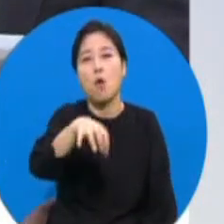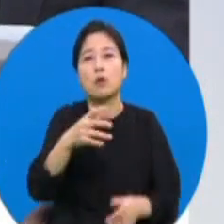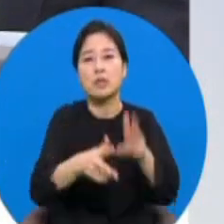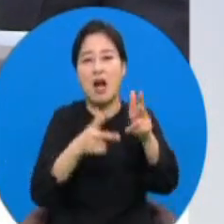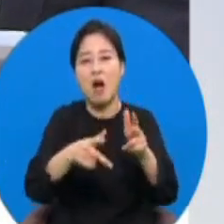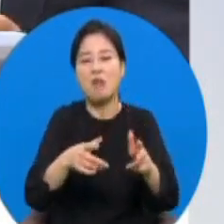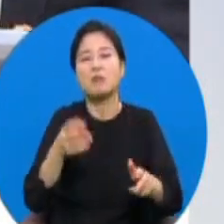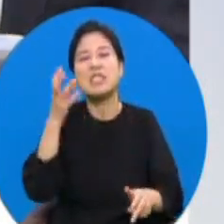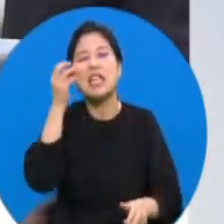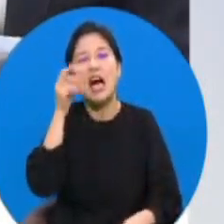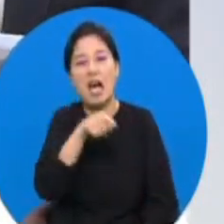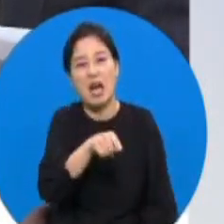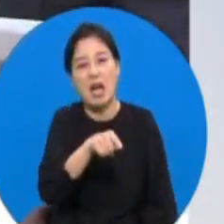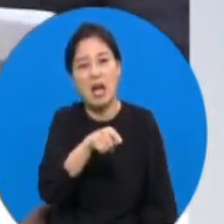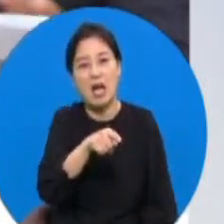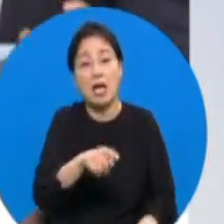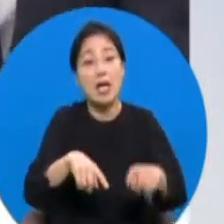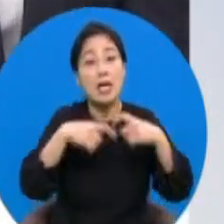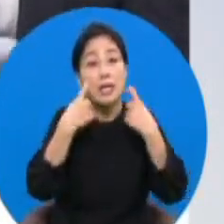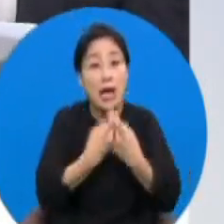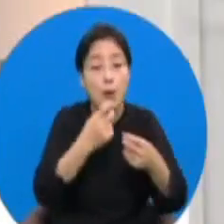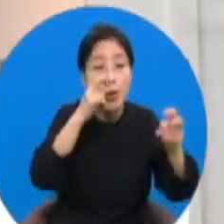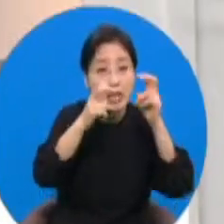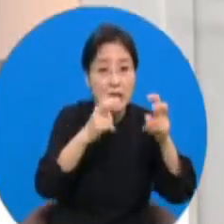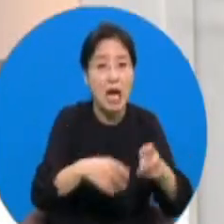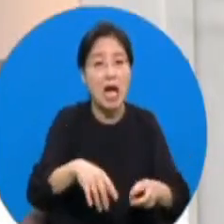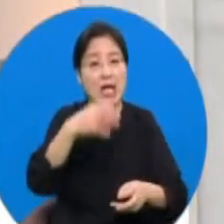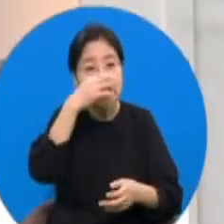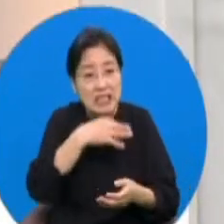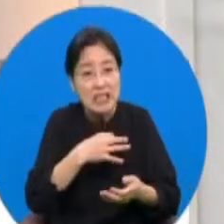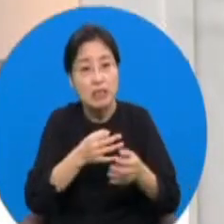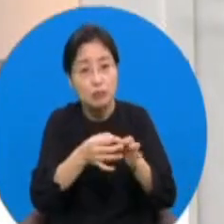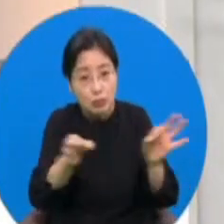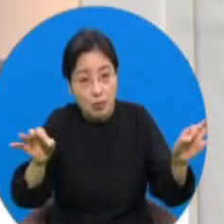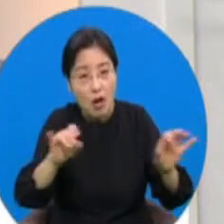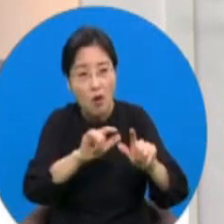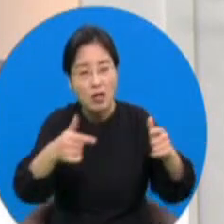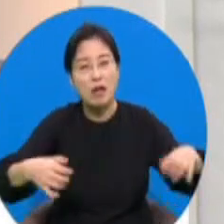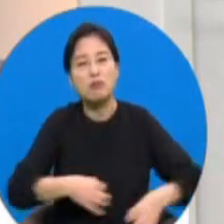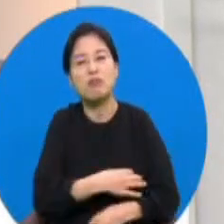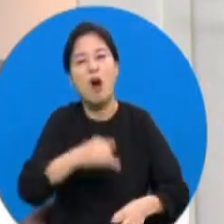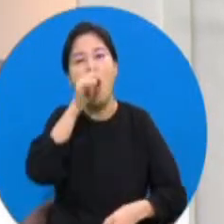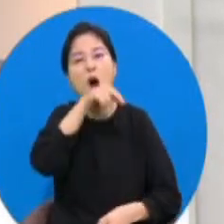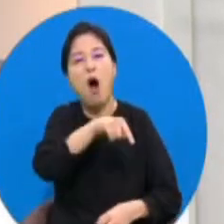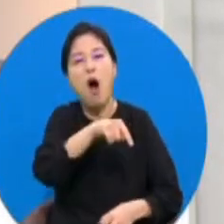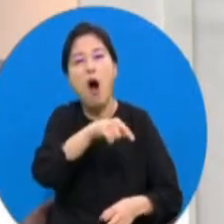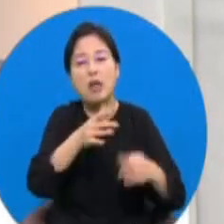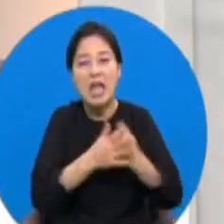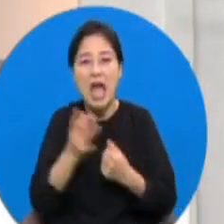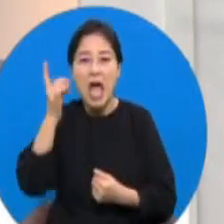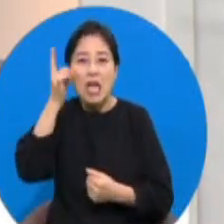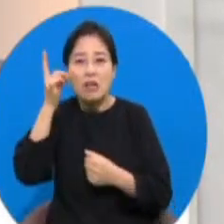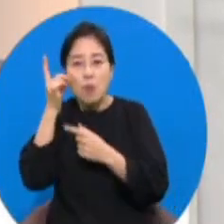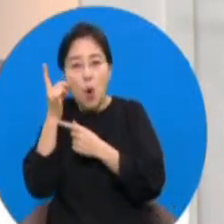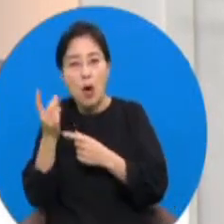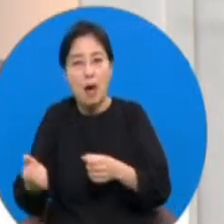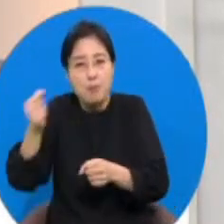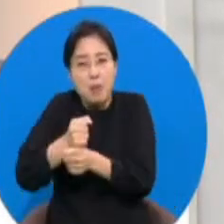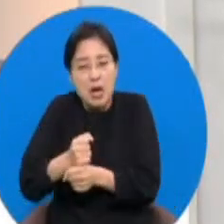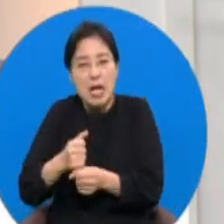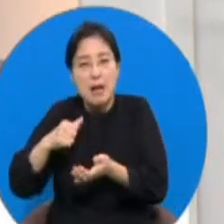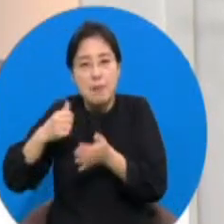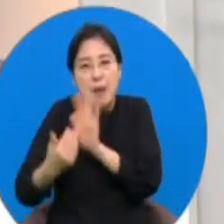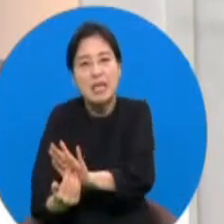않았고 뭔가 민간 개발업자 사이에 수익 분배랄지 아주 부정한 일이 이루어졌다는 것을 반증한다고 봅니다. 예.